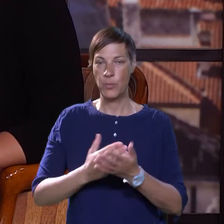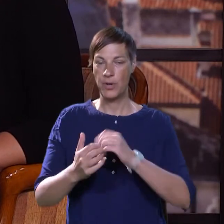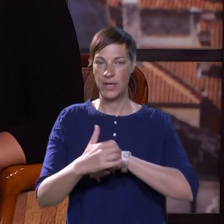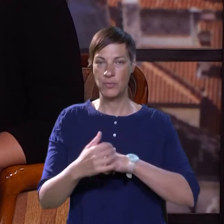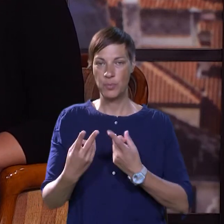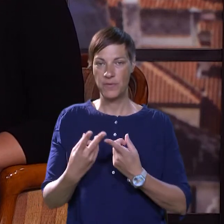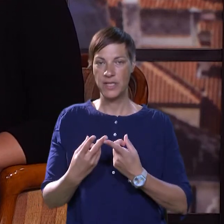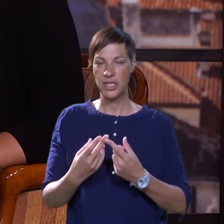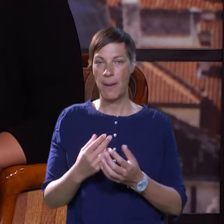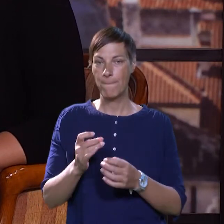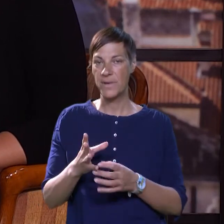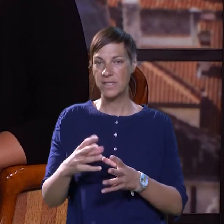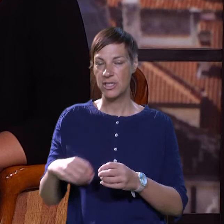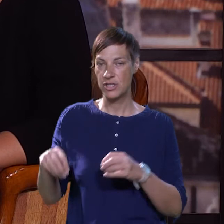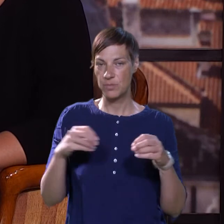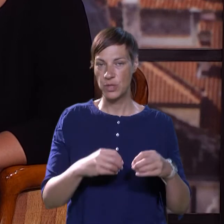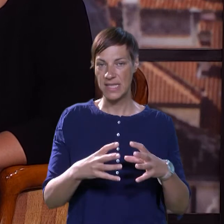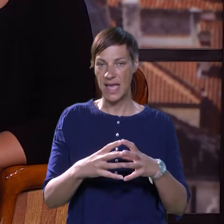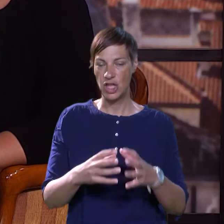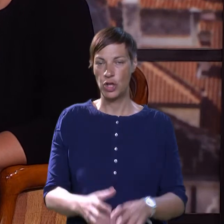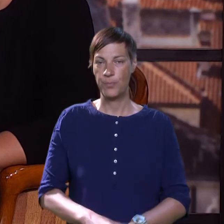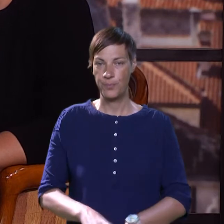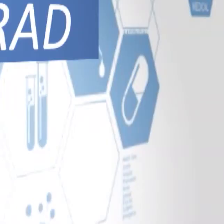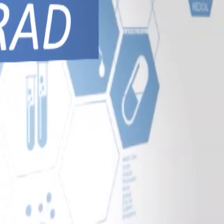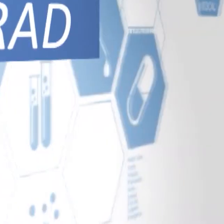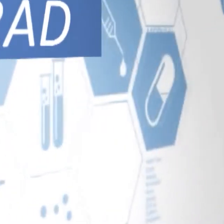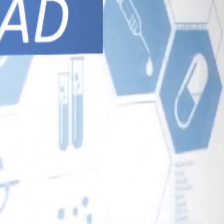uz program Dubrovačke televizije. Brzo smo opet zajedno.